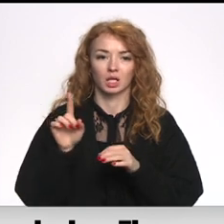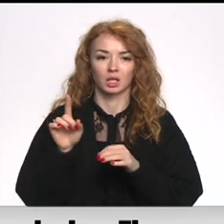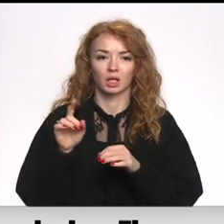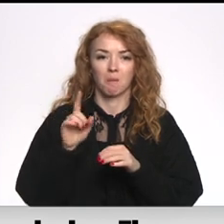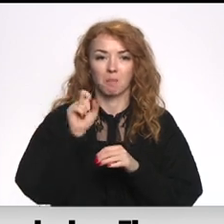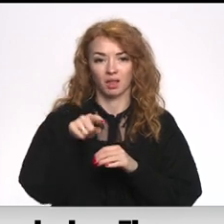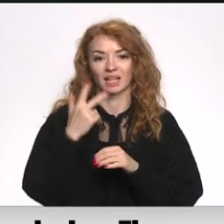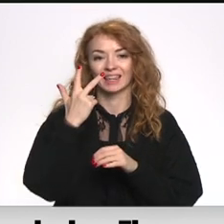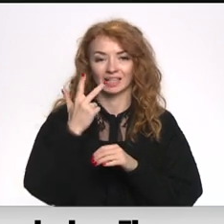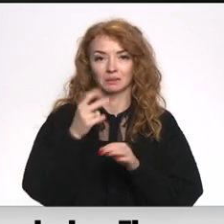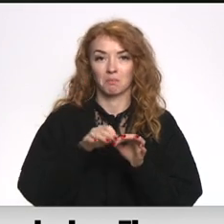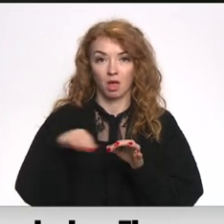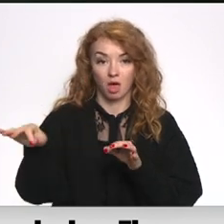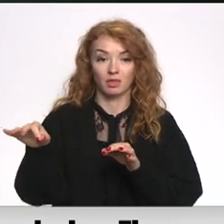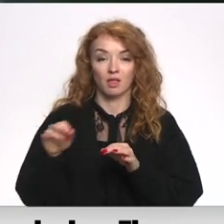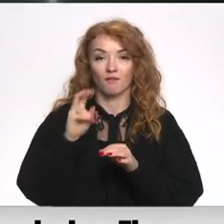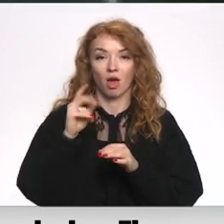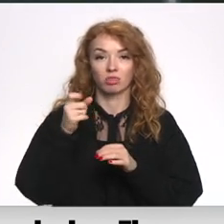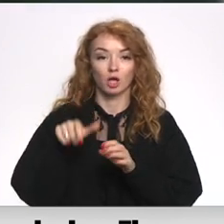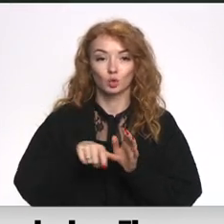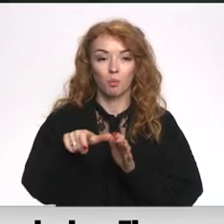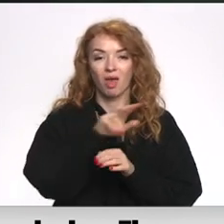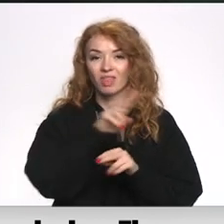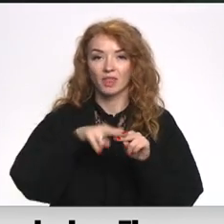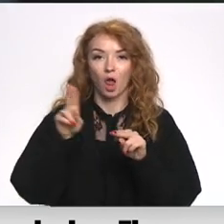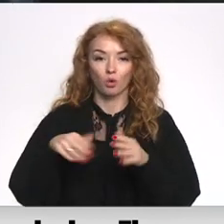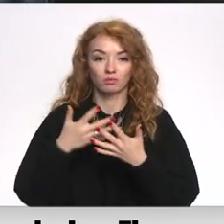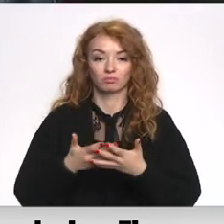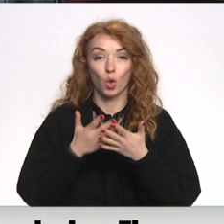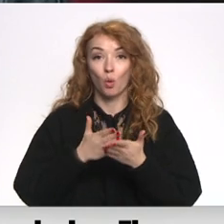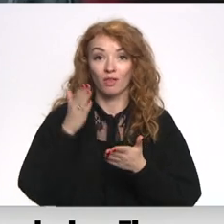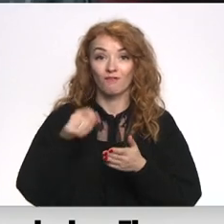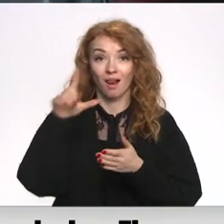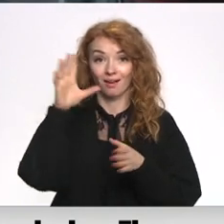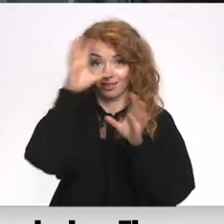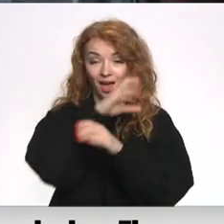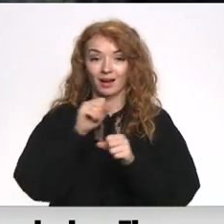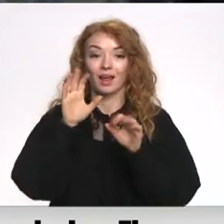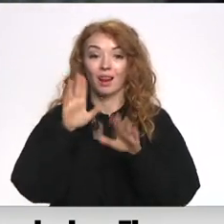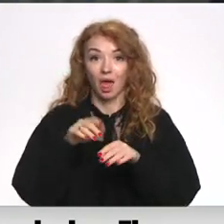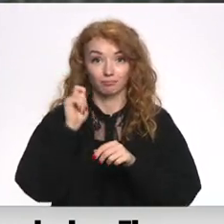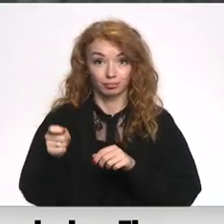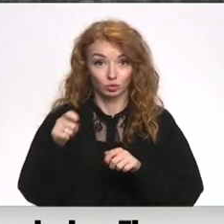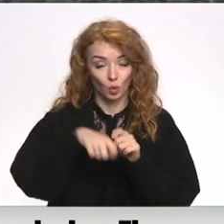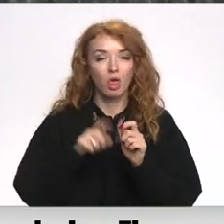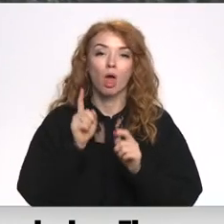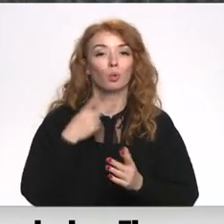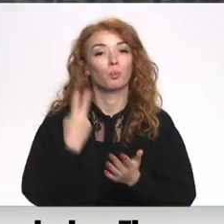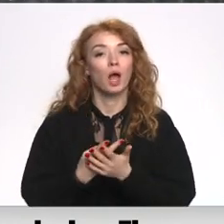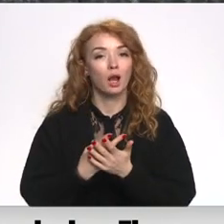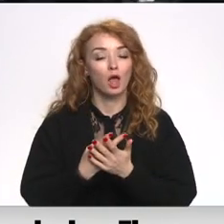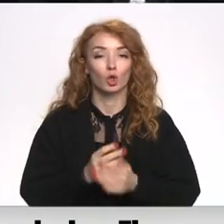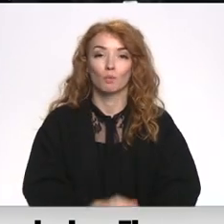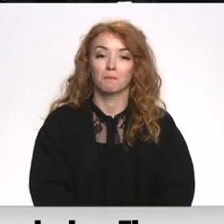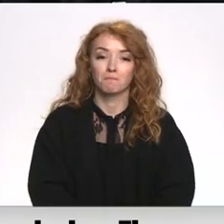3 pat varētu būt. Ventas upē nelikumīga zivu iegūšana bieži notiek naktīs, lai varētu piemērot sodus jābūt pierādījumiem.